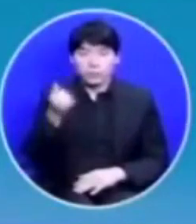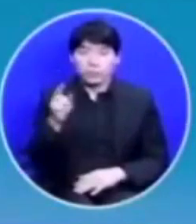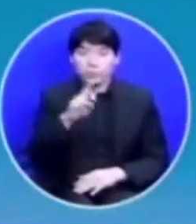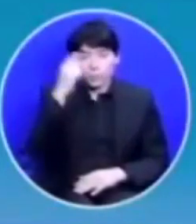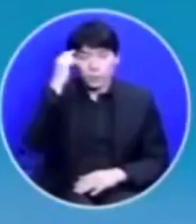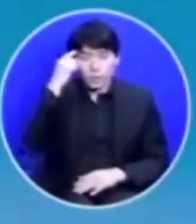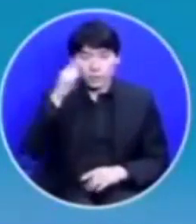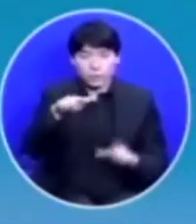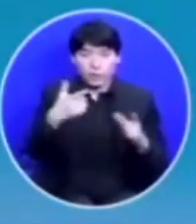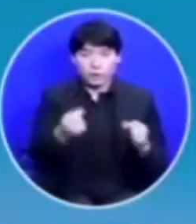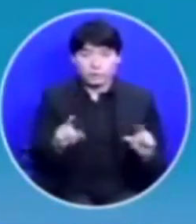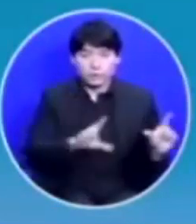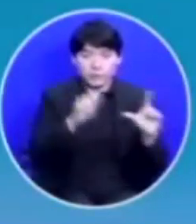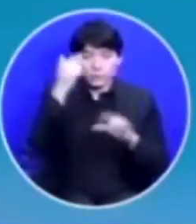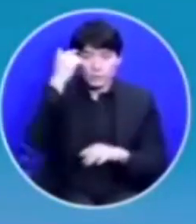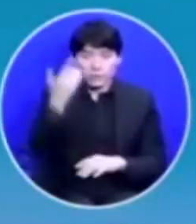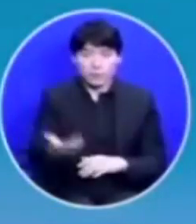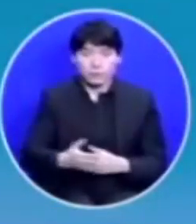하셨나요